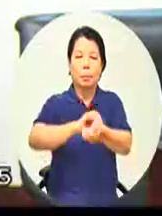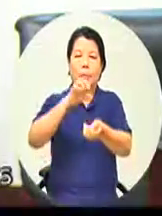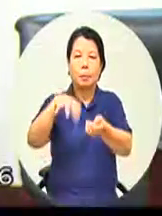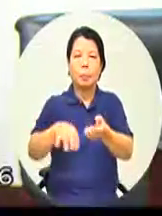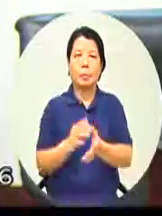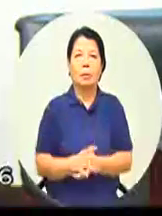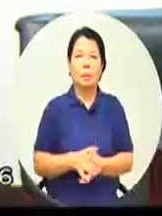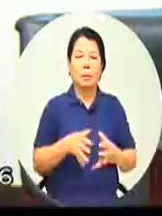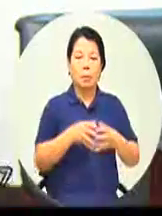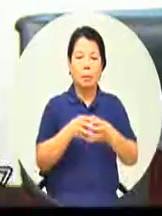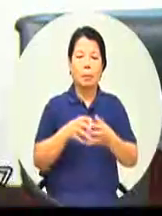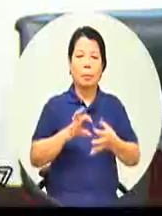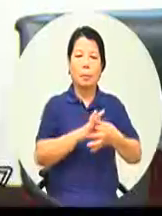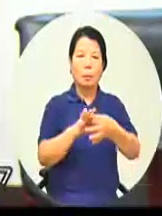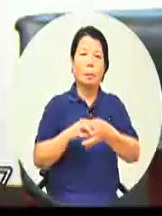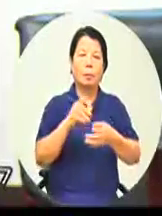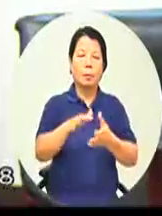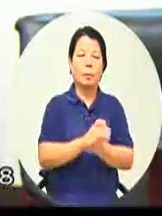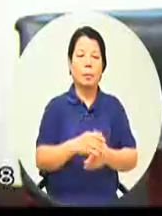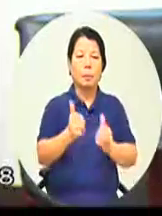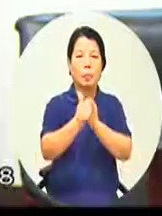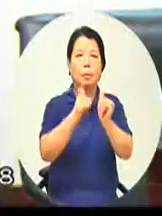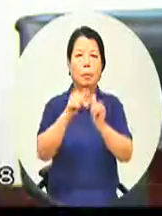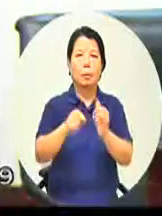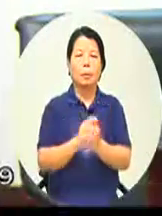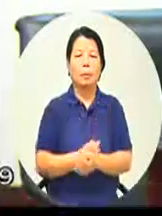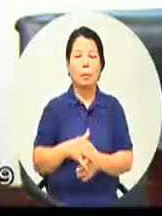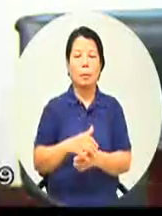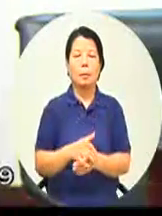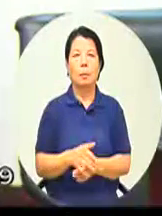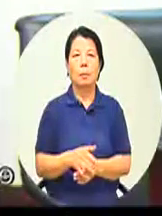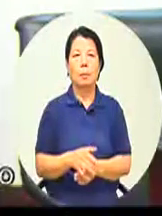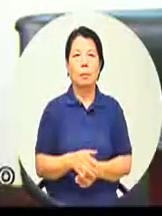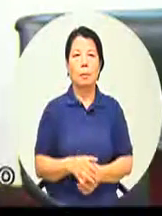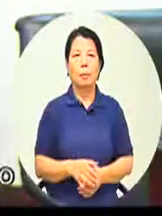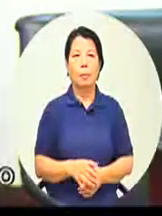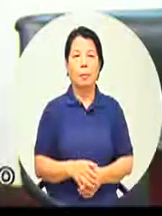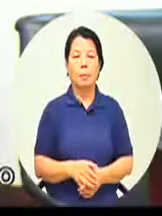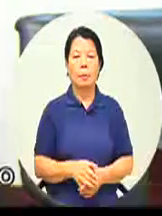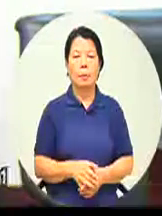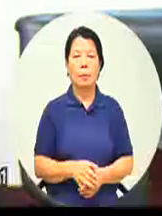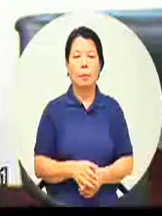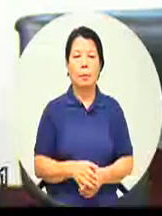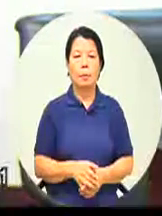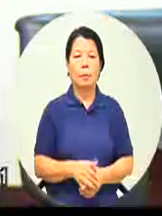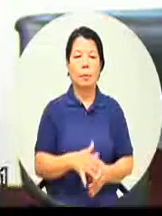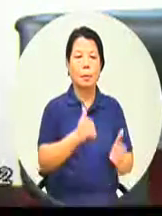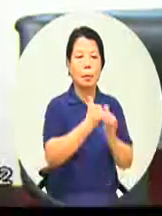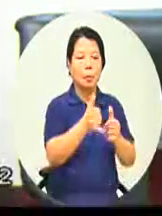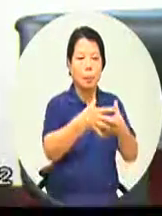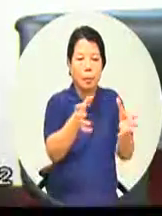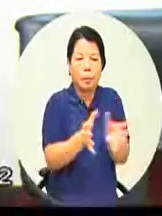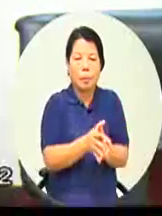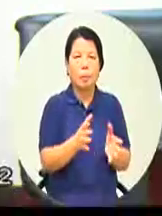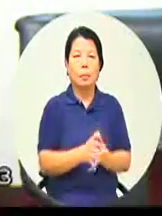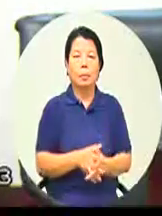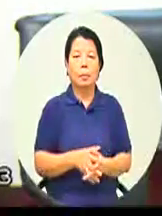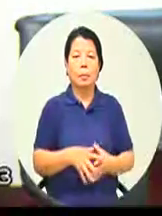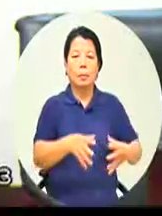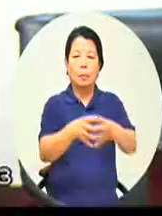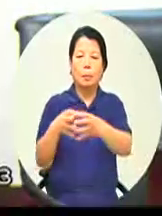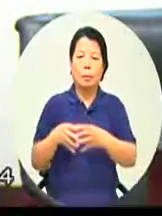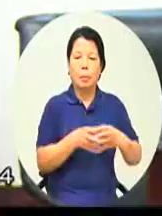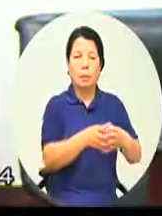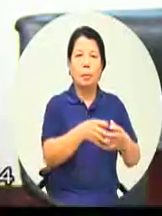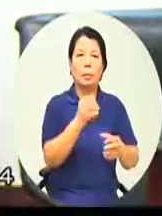合咱的社会，结合到咱的社会啊。咱的这民间团体来去啊，把